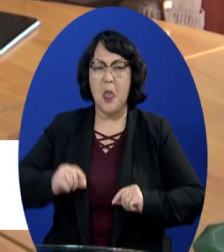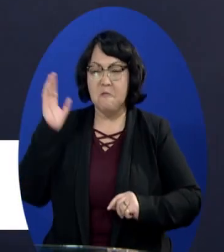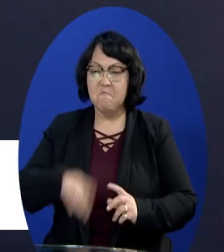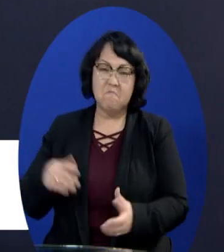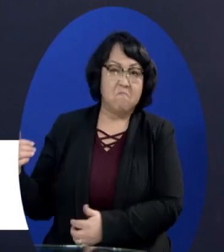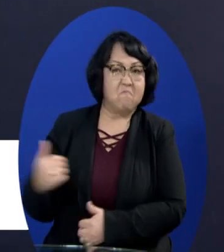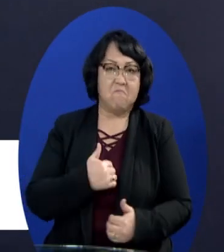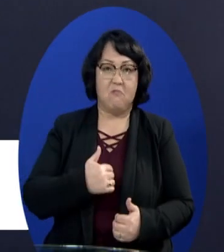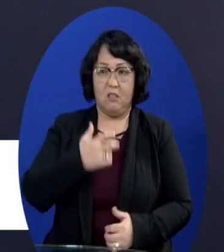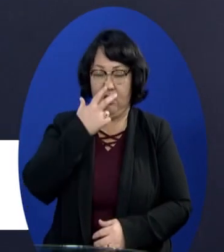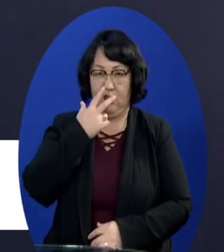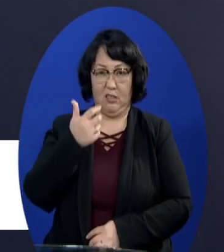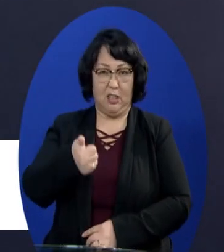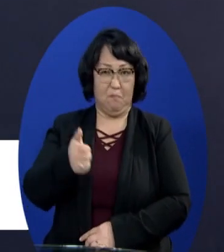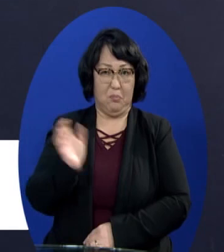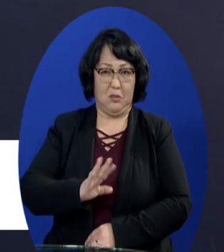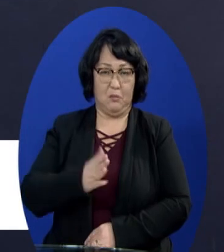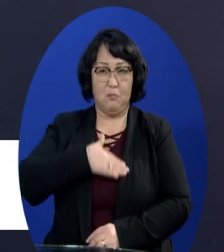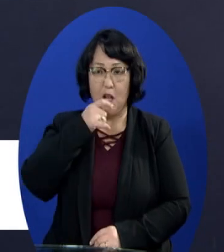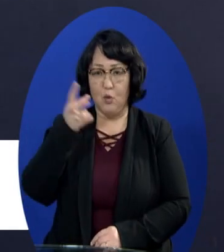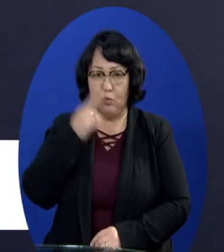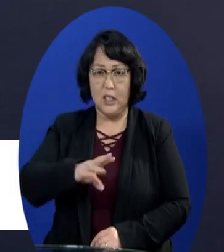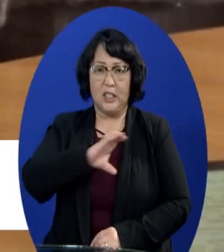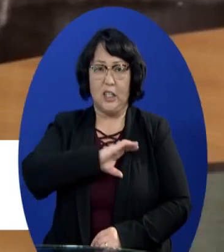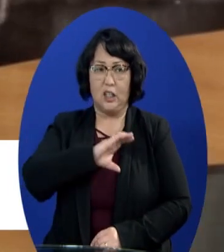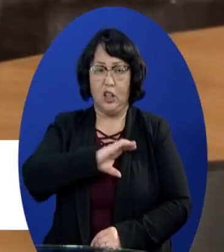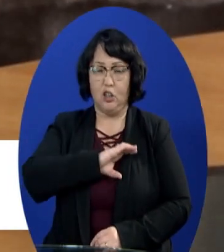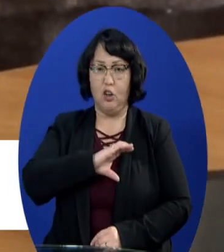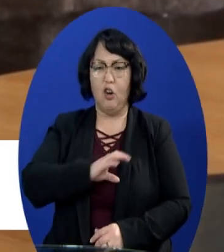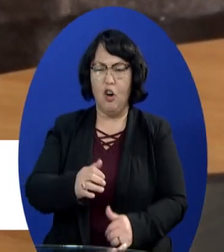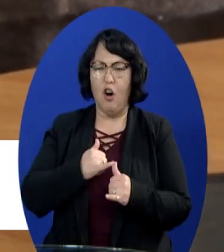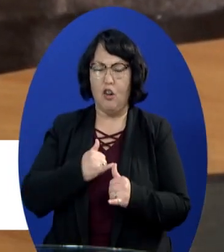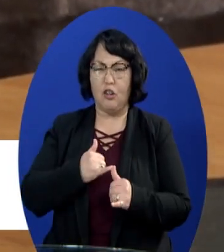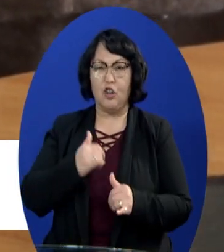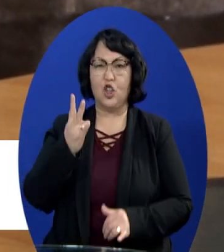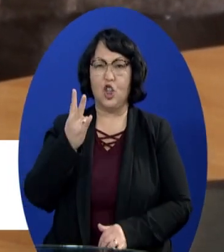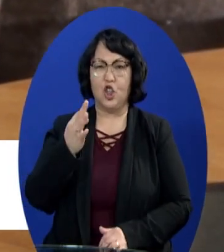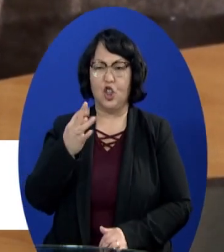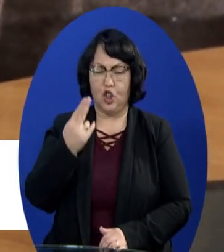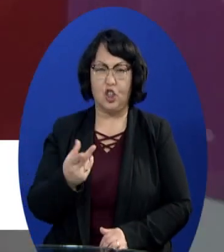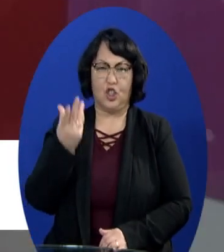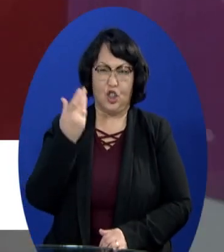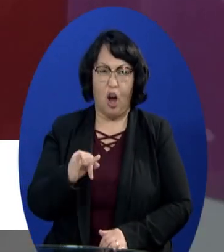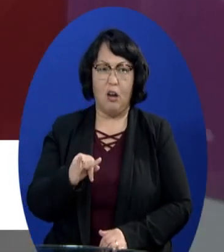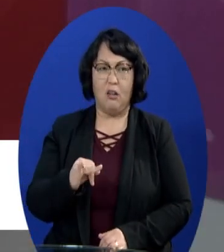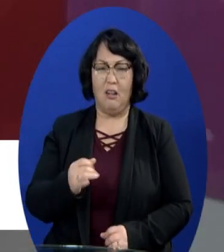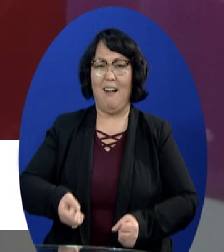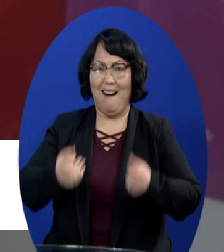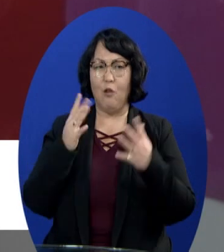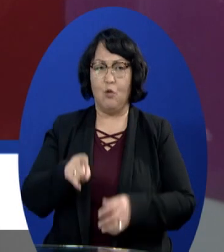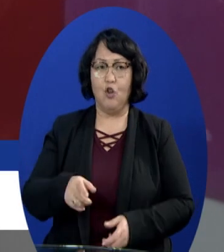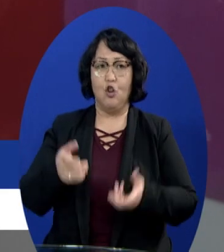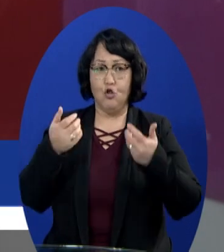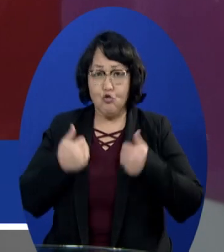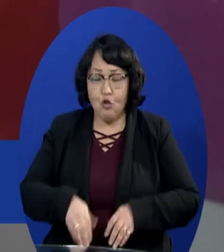гандсан. Энэ бол эрүүл мэндийн сэтгэл зүйд ноцтой хохирол учруулсан зөрчил гэж хүний эрхийн байгууллагууд үзэж байна. Жирэмсэн болоо түртний